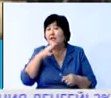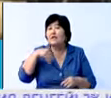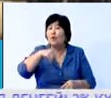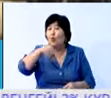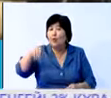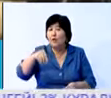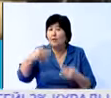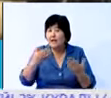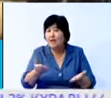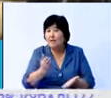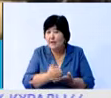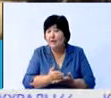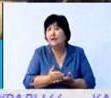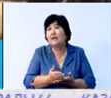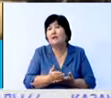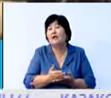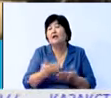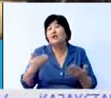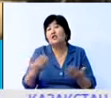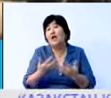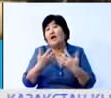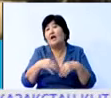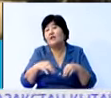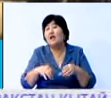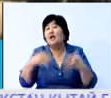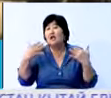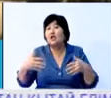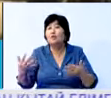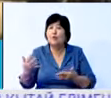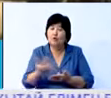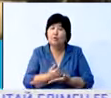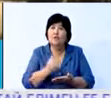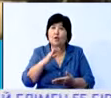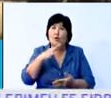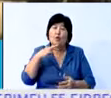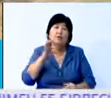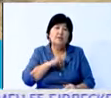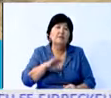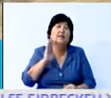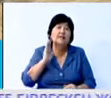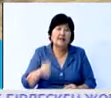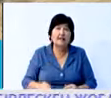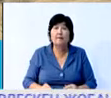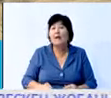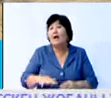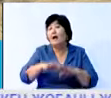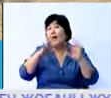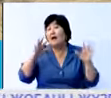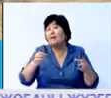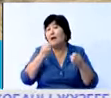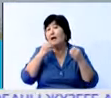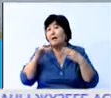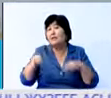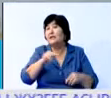берілді. Мынау жаңа техникалар алыпватырмыз, шашпай төкпей жинап алуына да көп септігі тиеді. Қырманы тасып берекесі